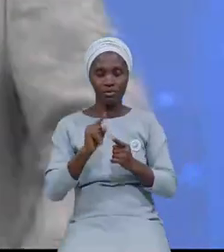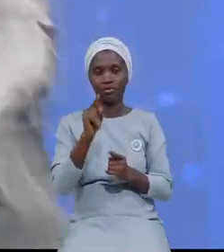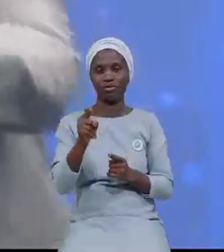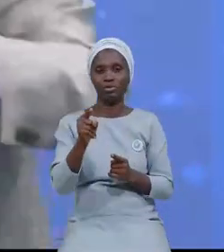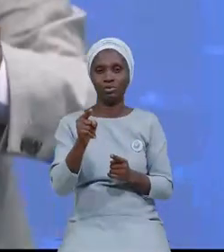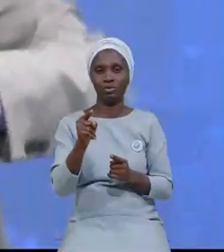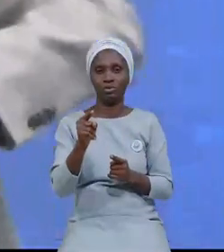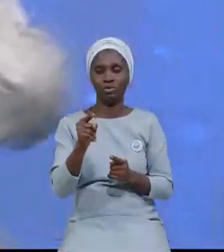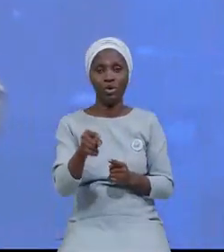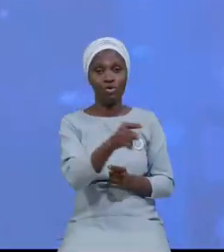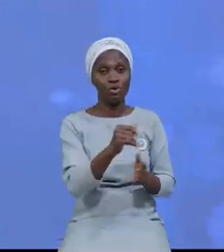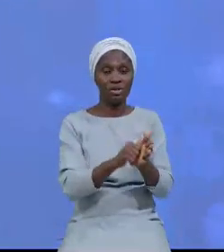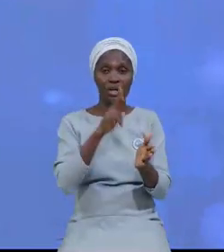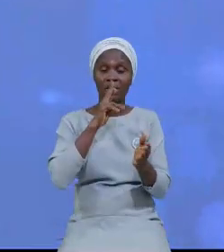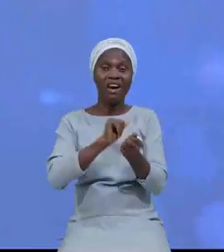étiez